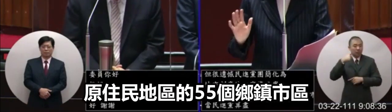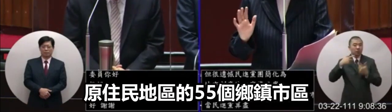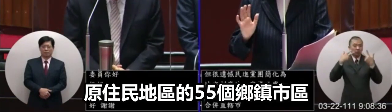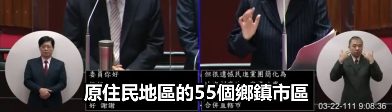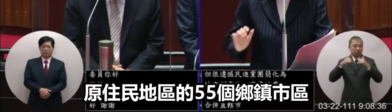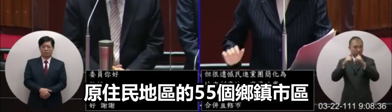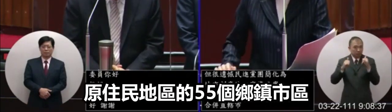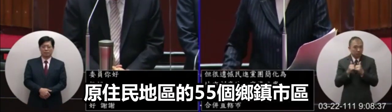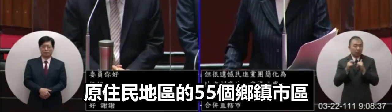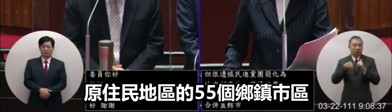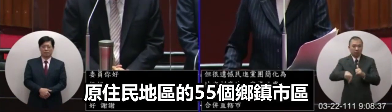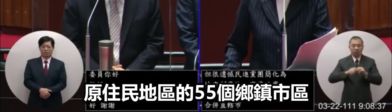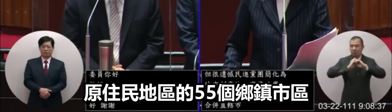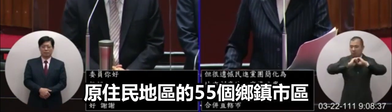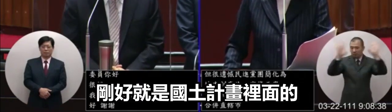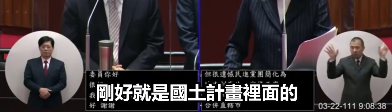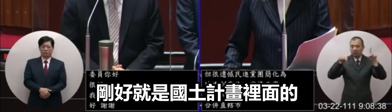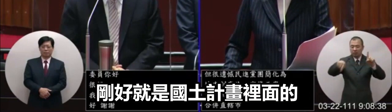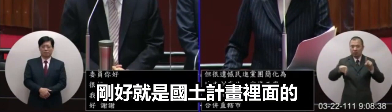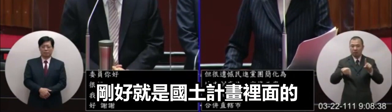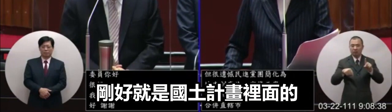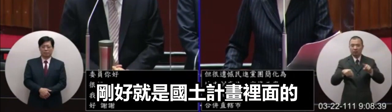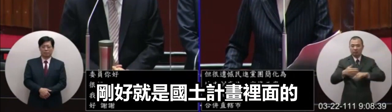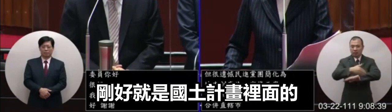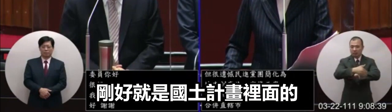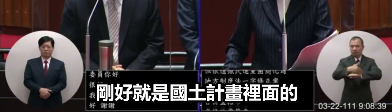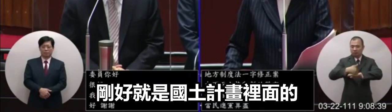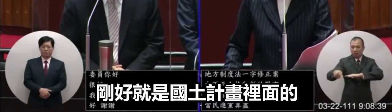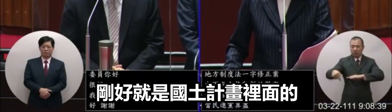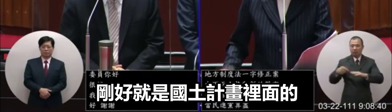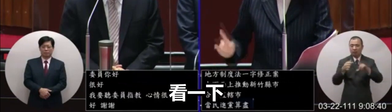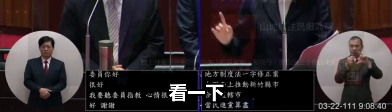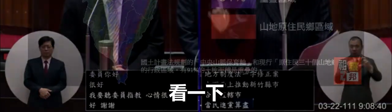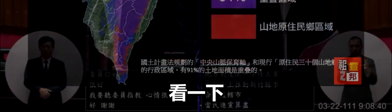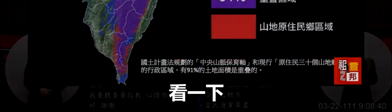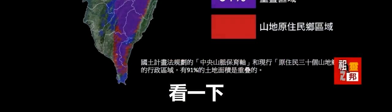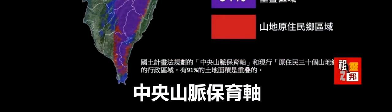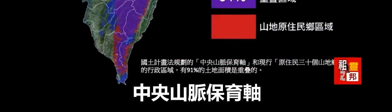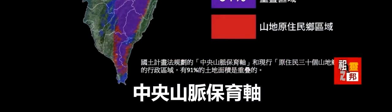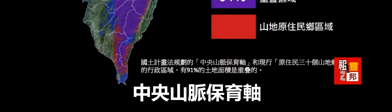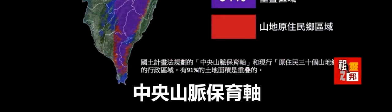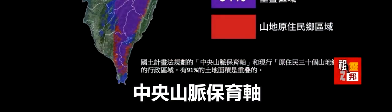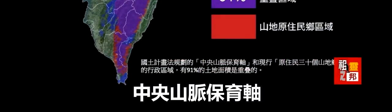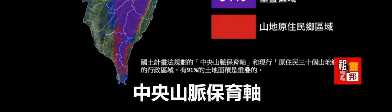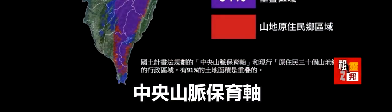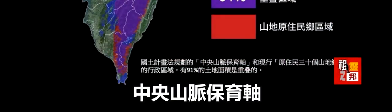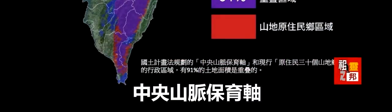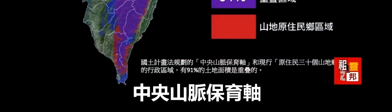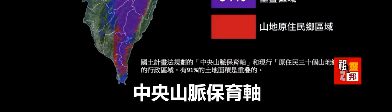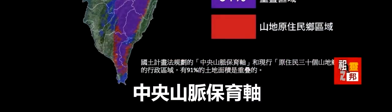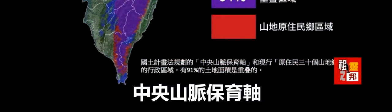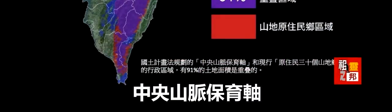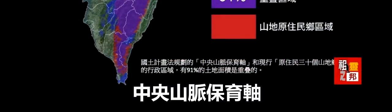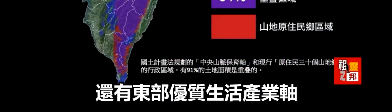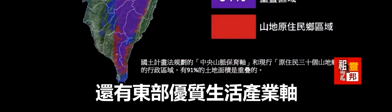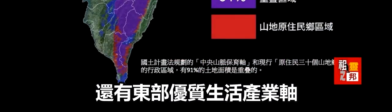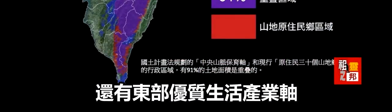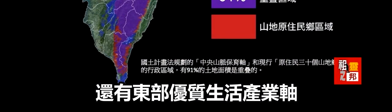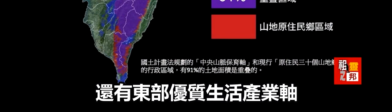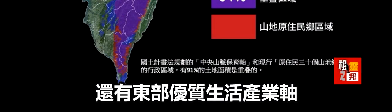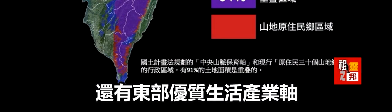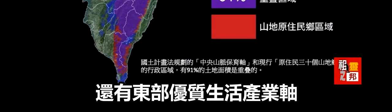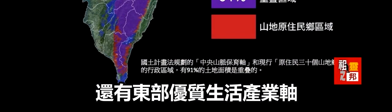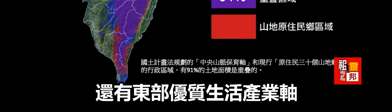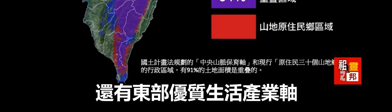的55个乡镇市区，刚好就是国土计划里面的，看一下中央山脉保育轴还